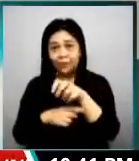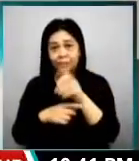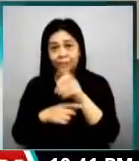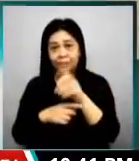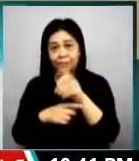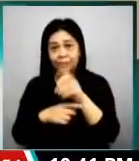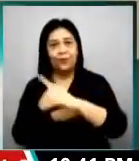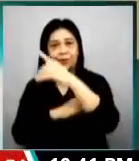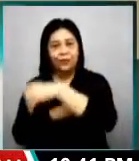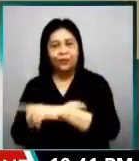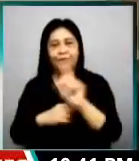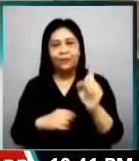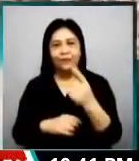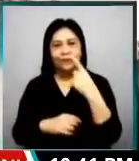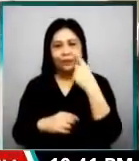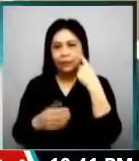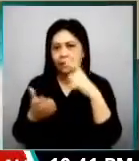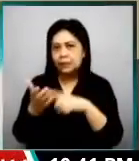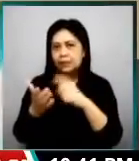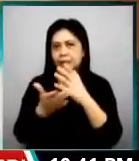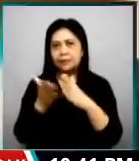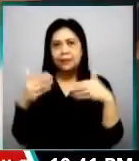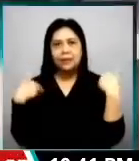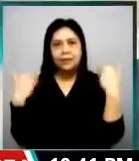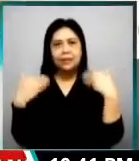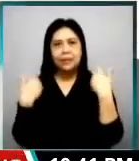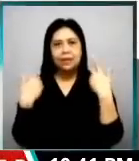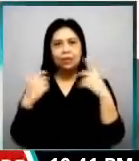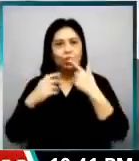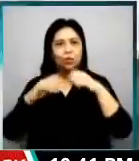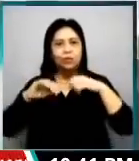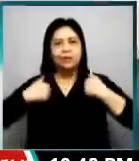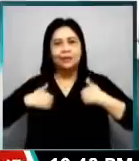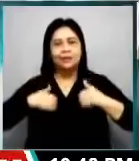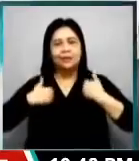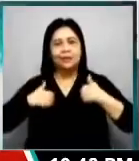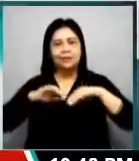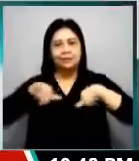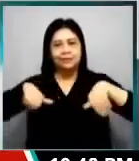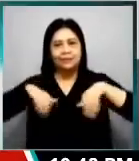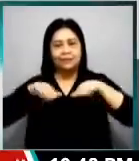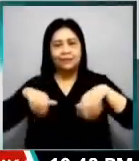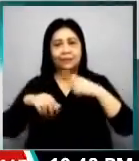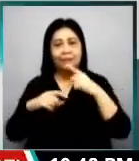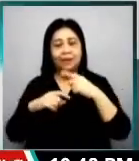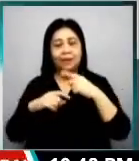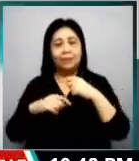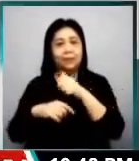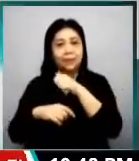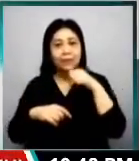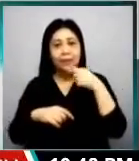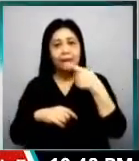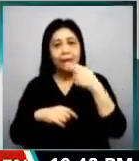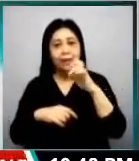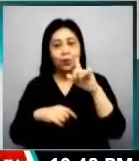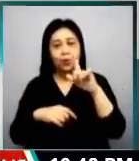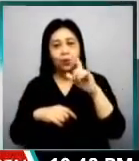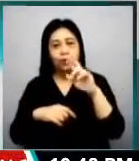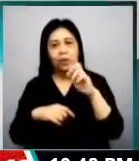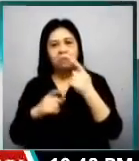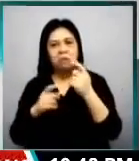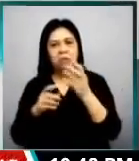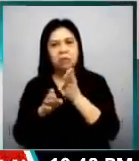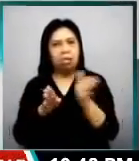itong napansin ng ilang kabataang naliligo sa ilog. Ayon sa isang agricultural technologist, posibleng nahiwalay sa kanyang mga kasama